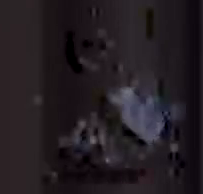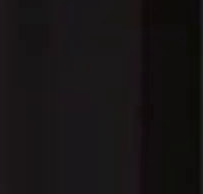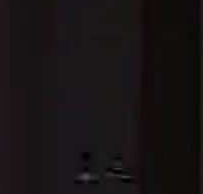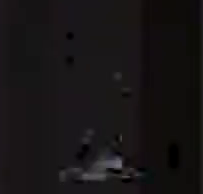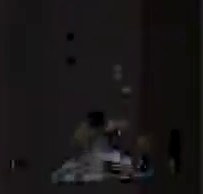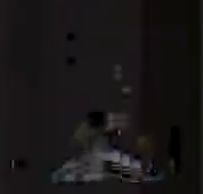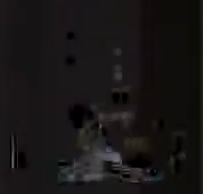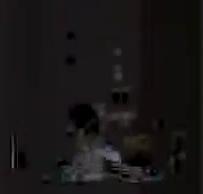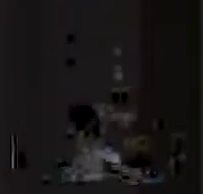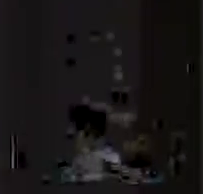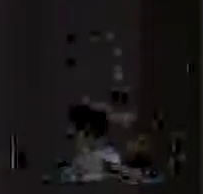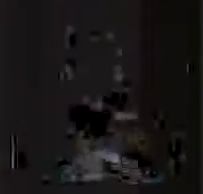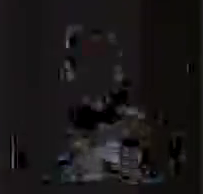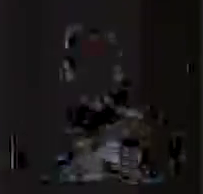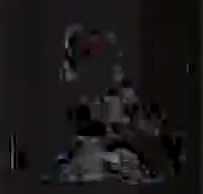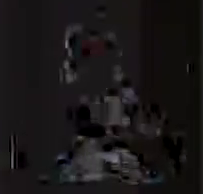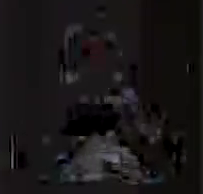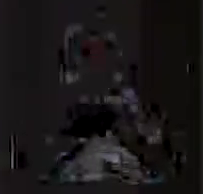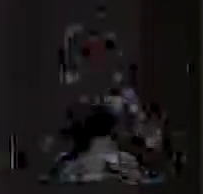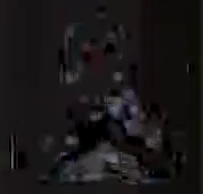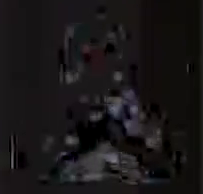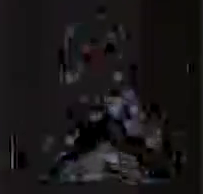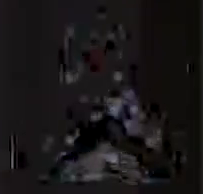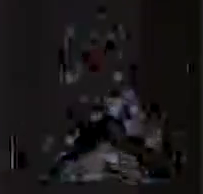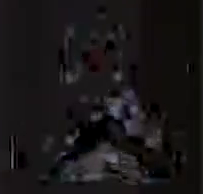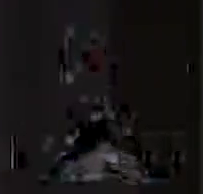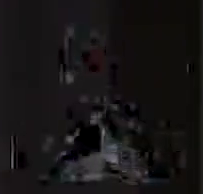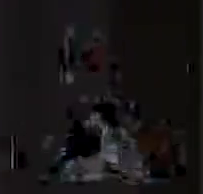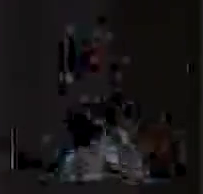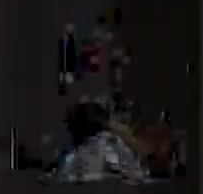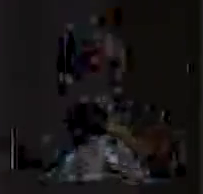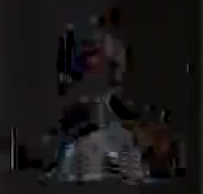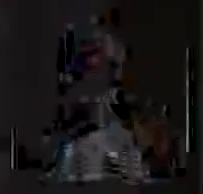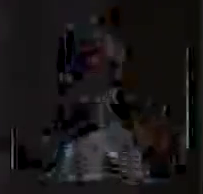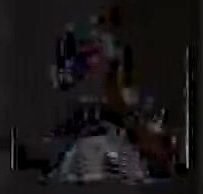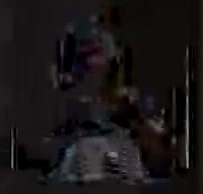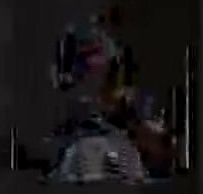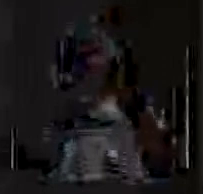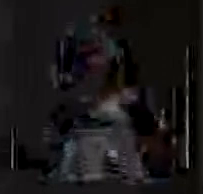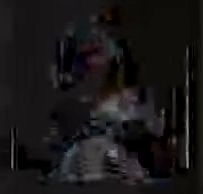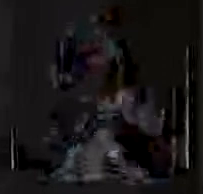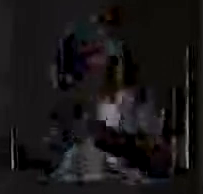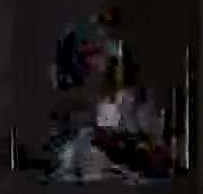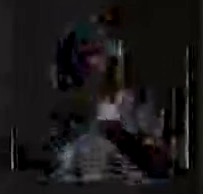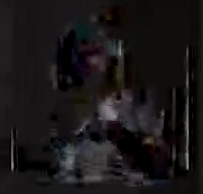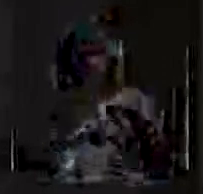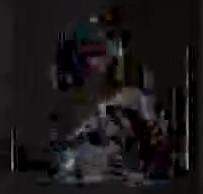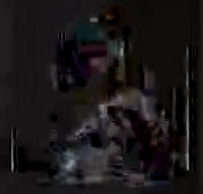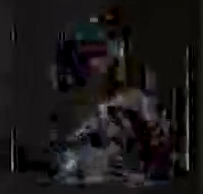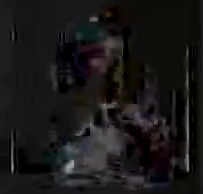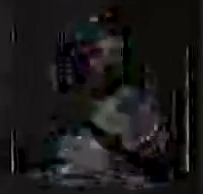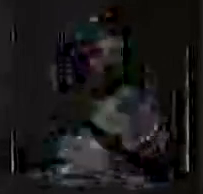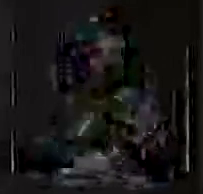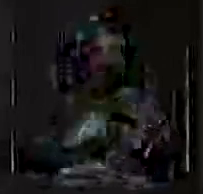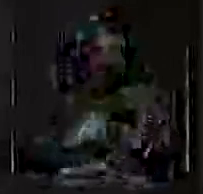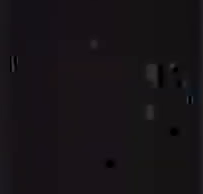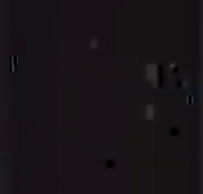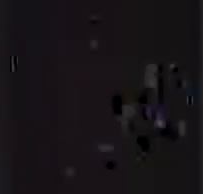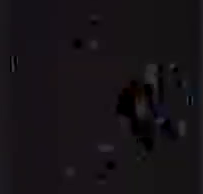මේ සංහිඳියාව මේ රට තුල තියෙන්න ඕන මේ සංහිඳියාව ගැන විපක්ෂ මන්ත්‍රීවරු එහෙම නැත්නම් දමිළ මන්ත්‍රීවරු කතා